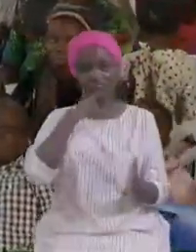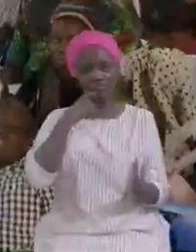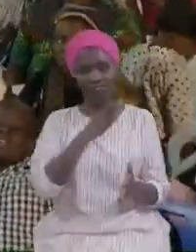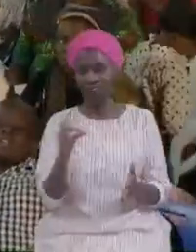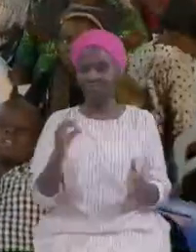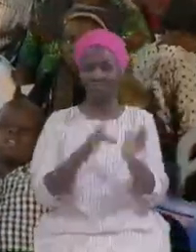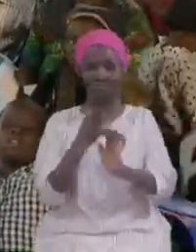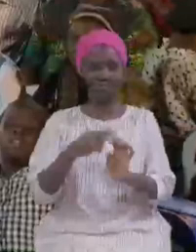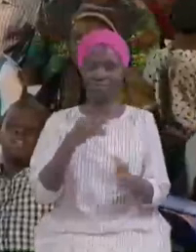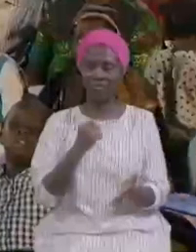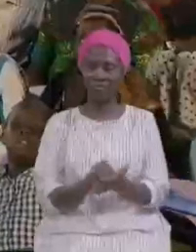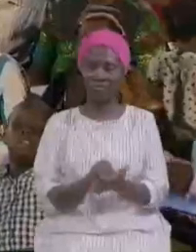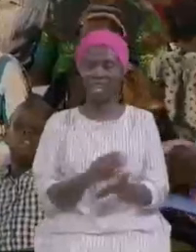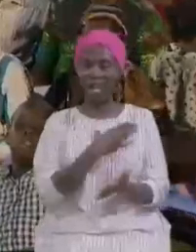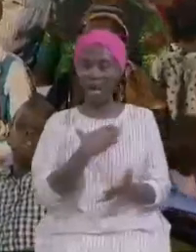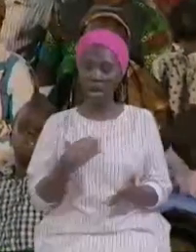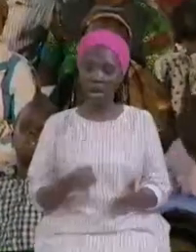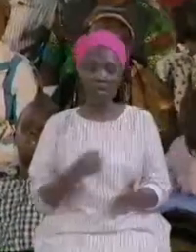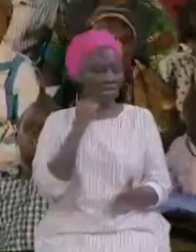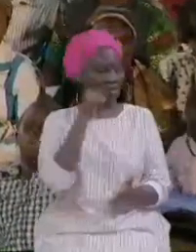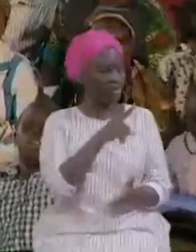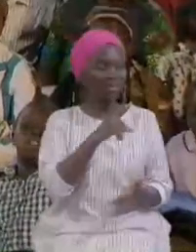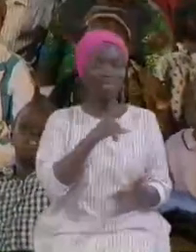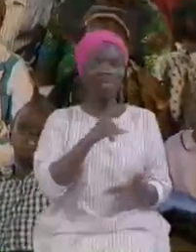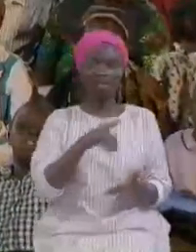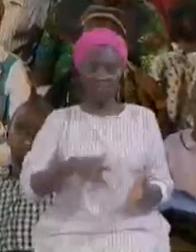son corps qu'elle était guérie